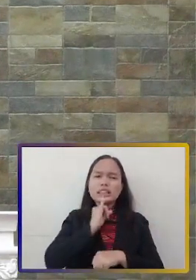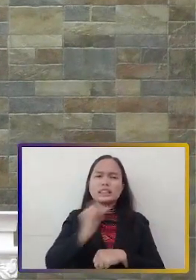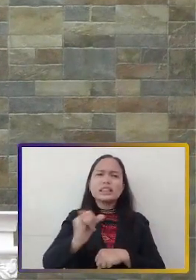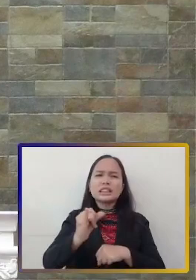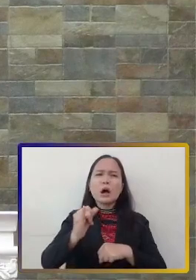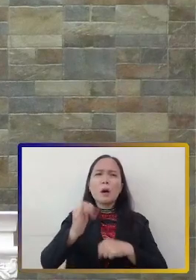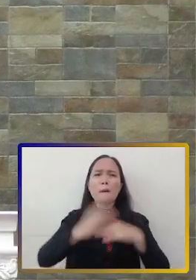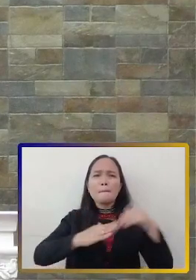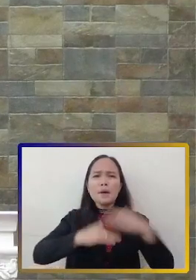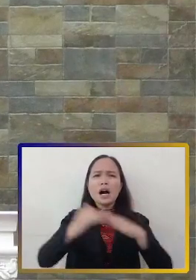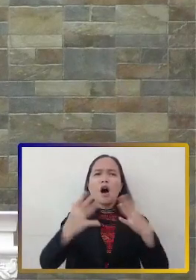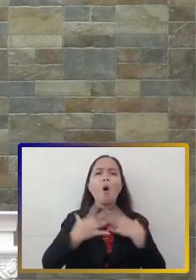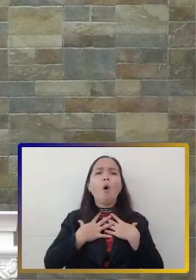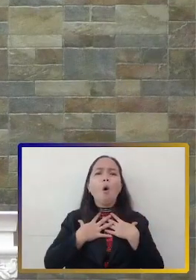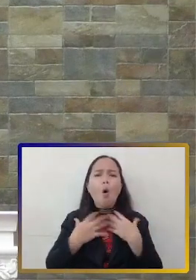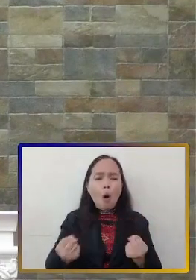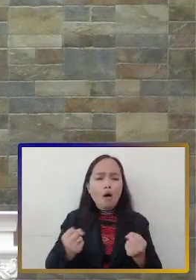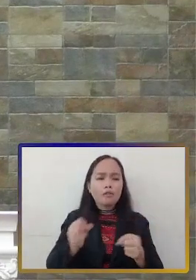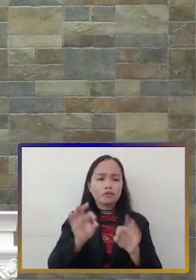of a strong family.